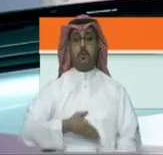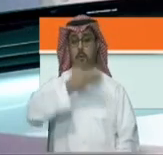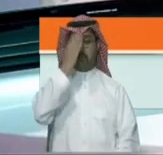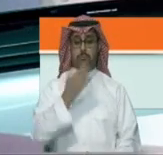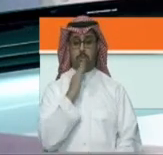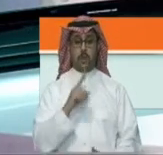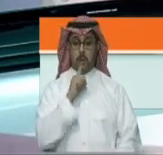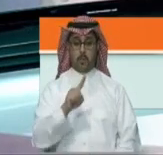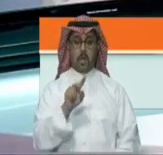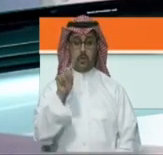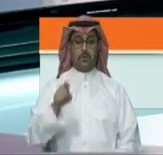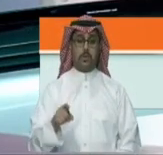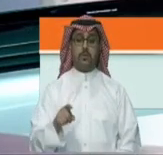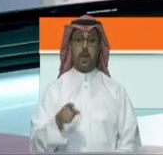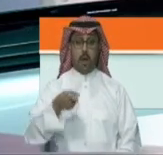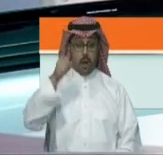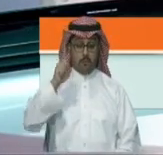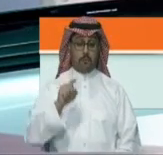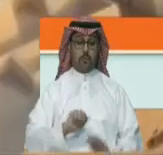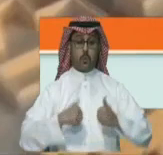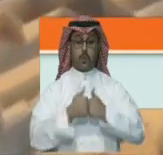الفترة 120,000 أسرة.